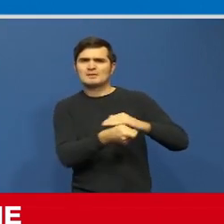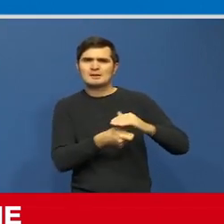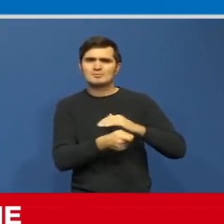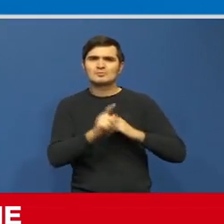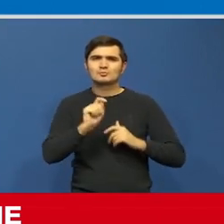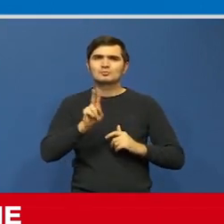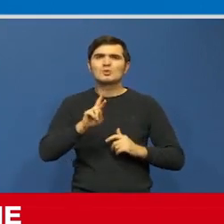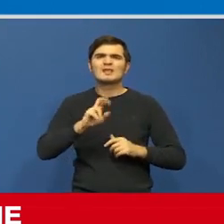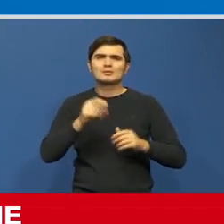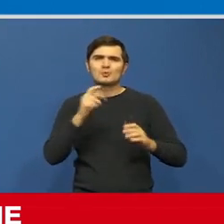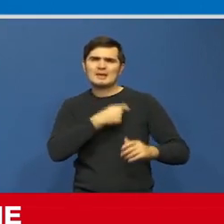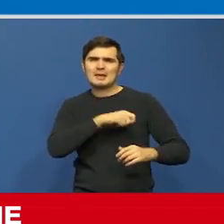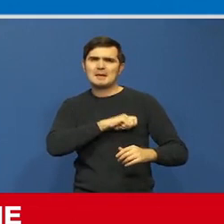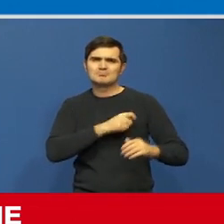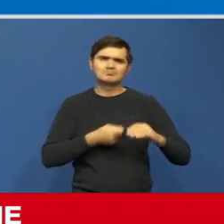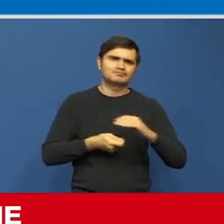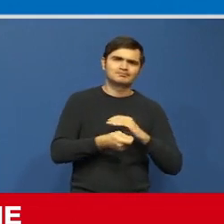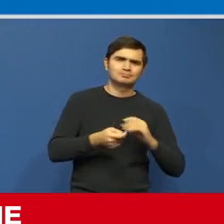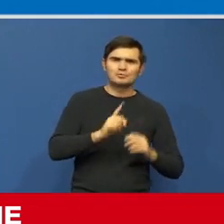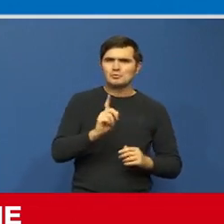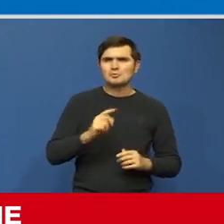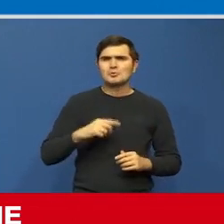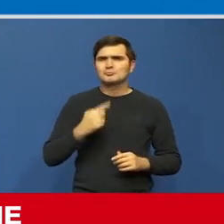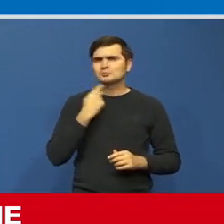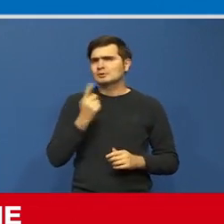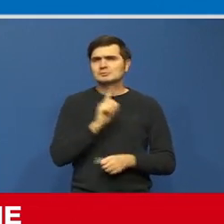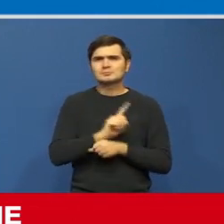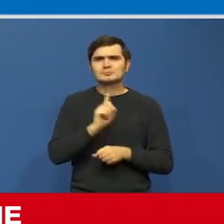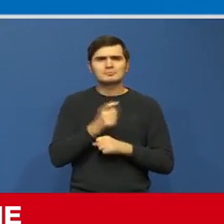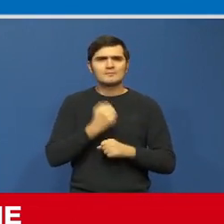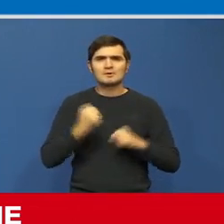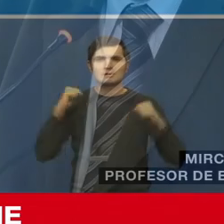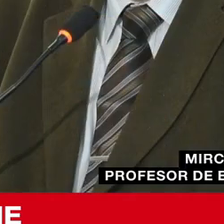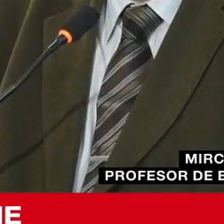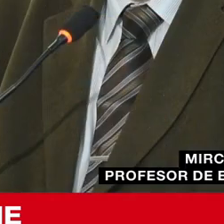turnătoria. Eu îl văd ca un instrument extrem de serios.